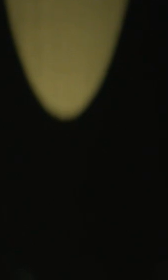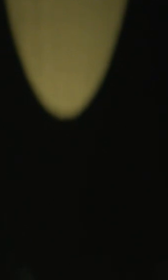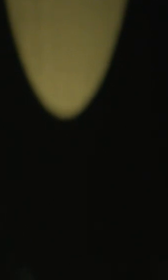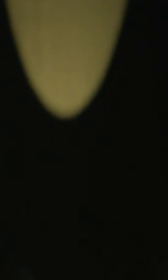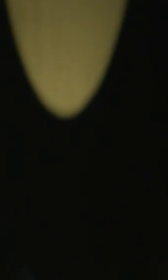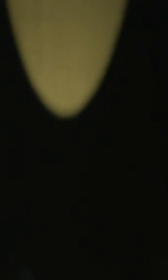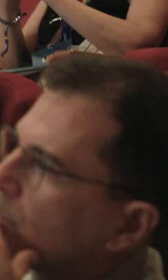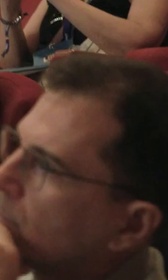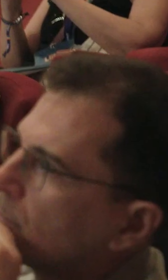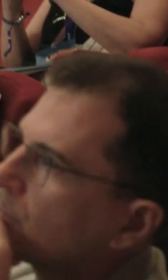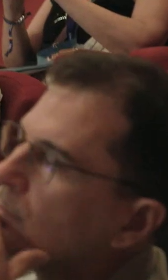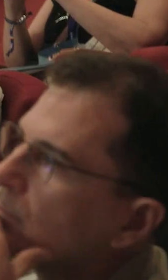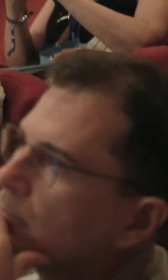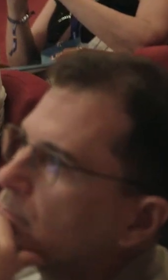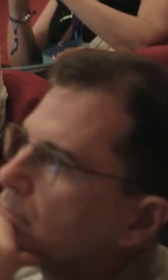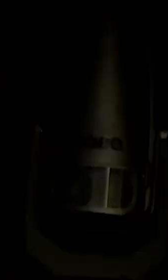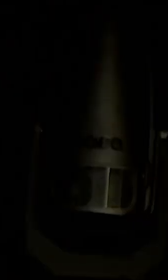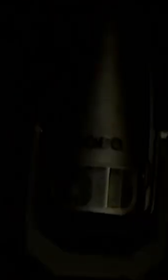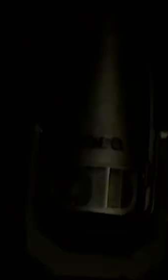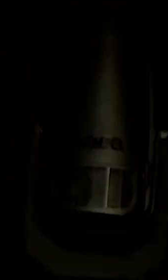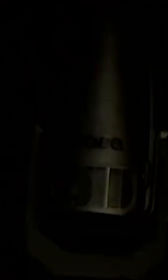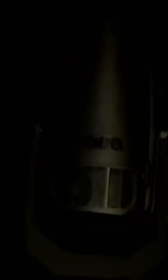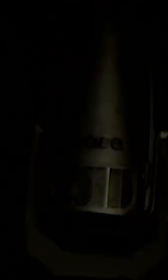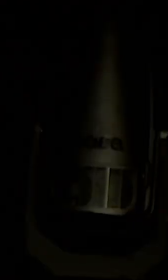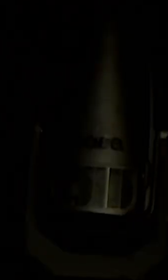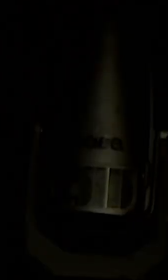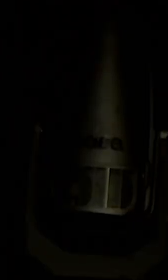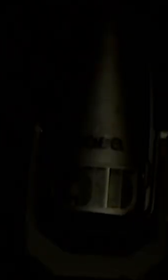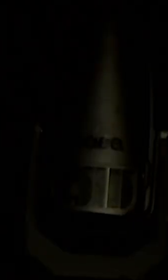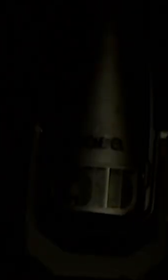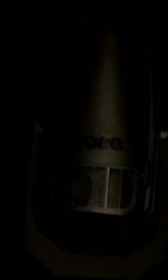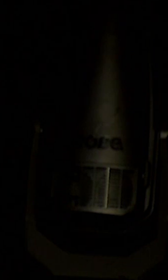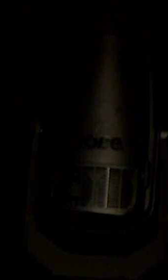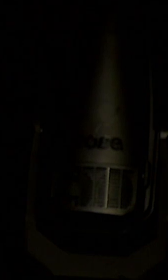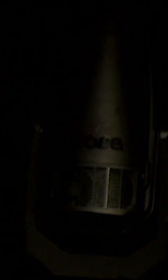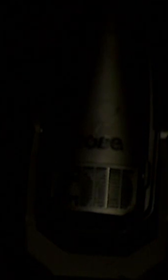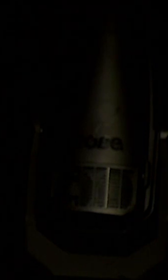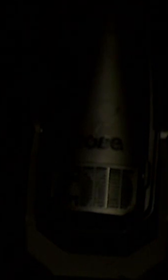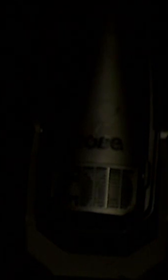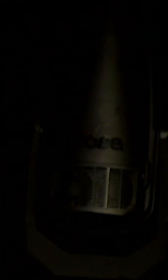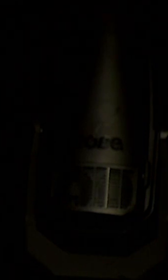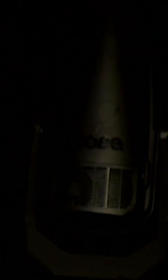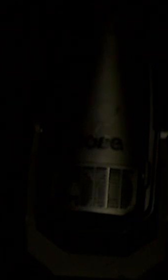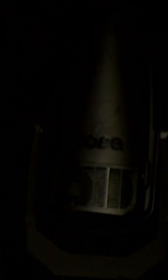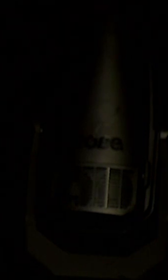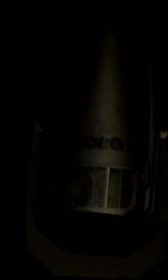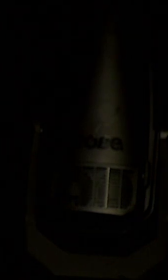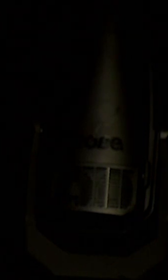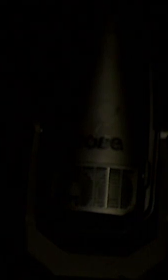siamo più di 110 aziende istituzioni teatri